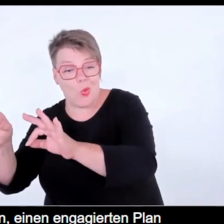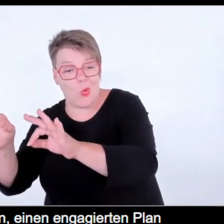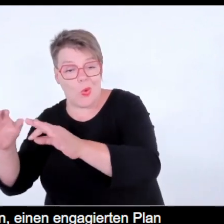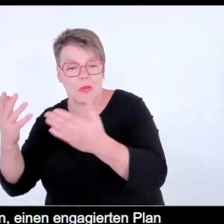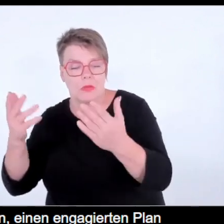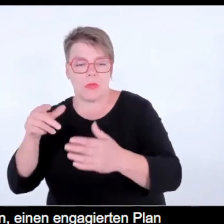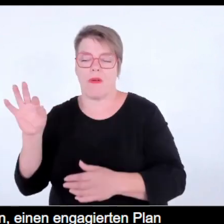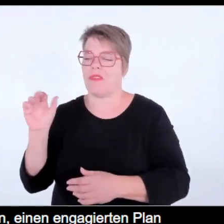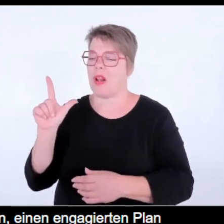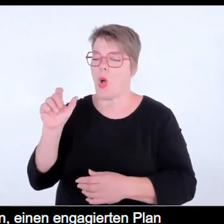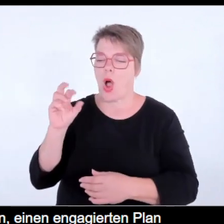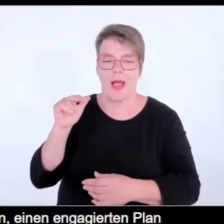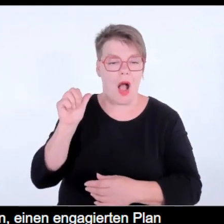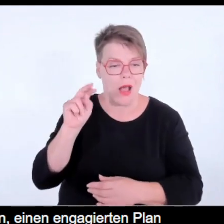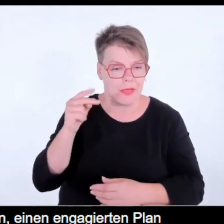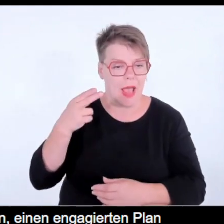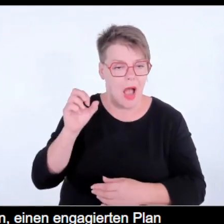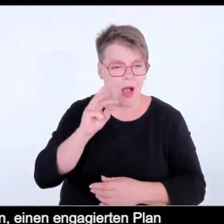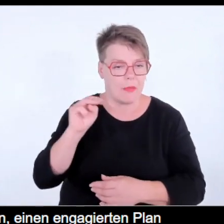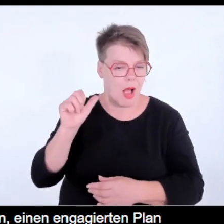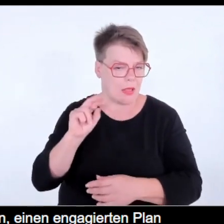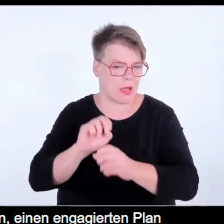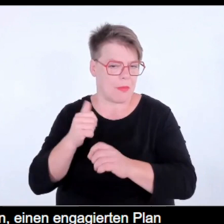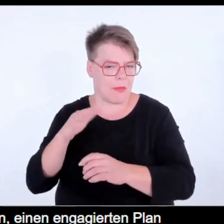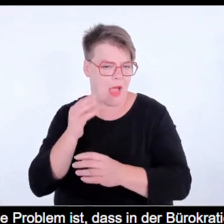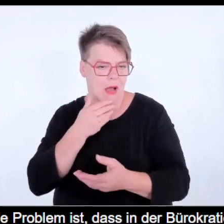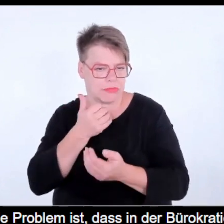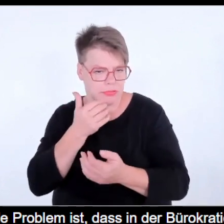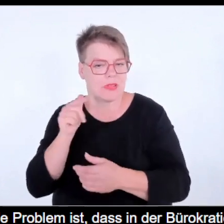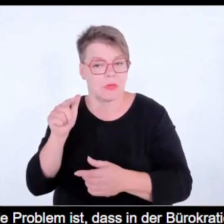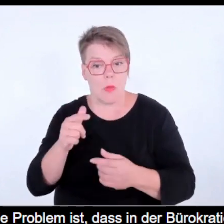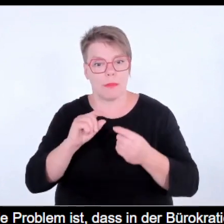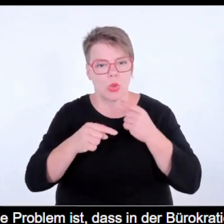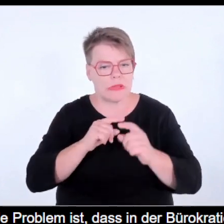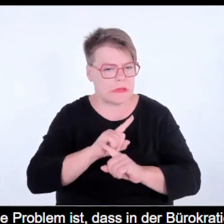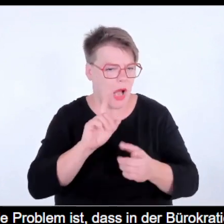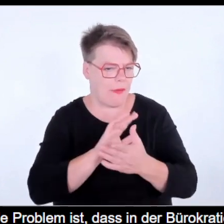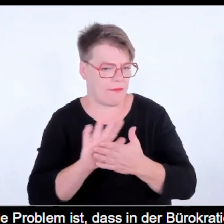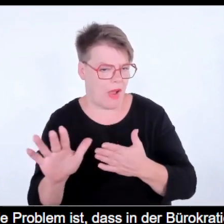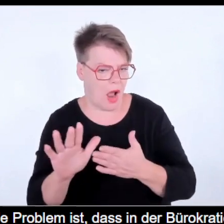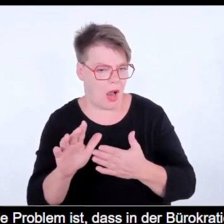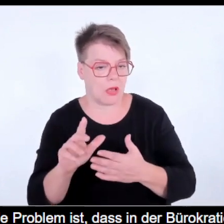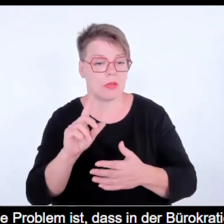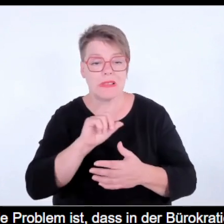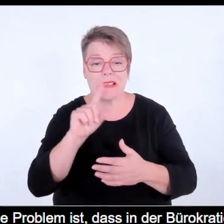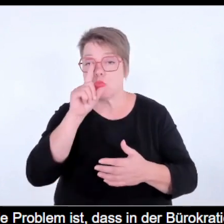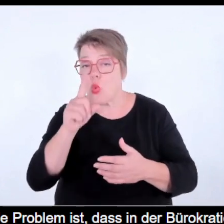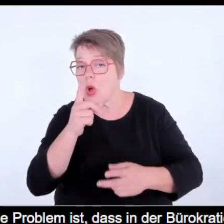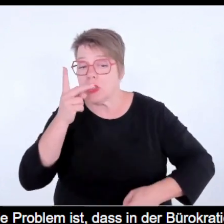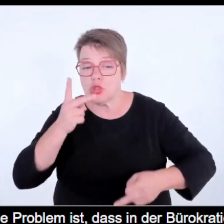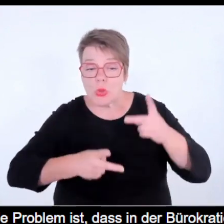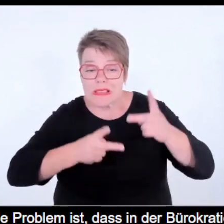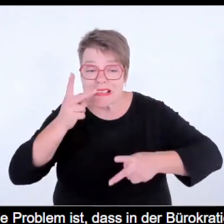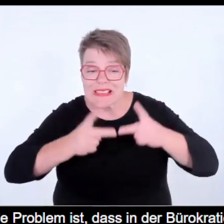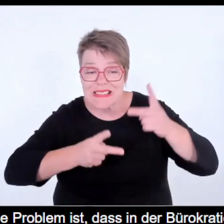ja Herrn Nussel, ja, er hat eine Energie. Das ist so ein Antibürokratie-Kämpfer da. Ja, der steigt jedem Ministerium so lange auf die Beine und auf die